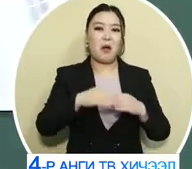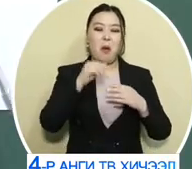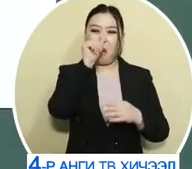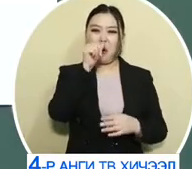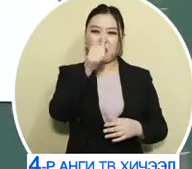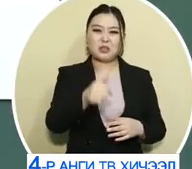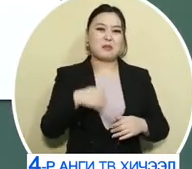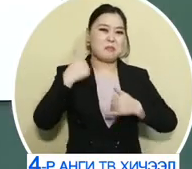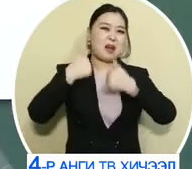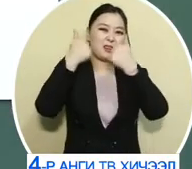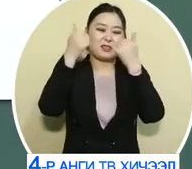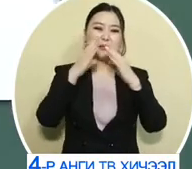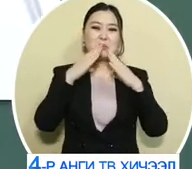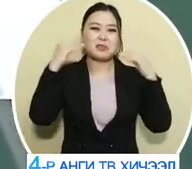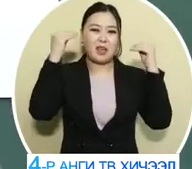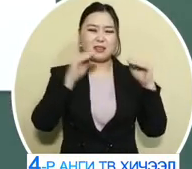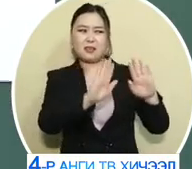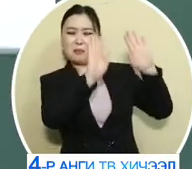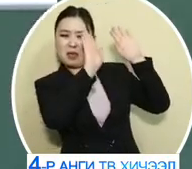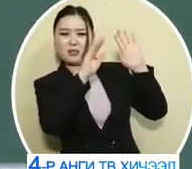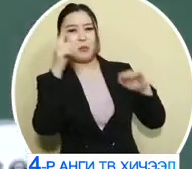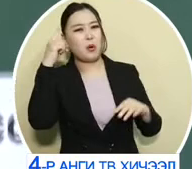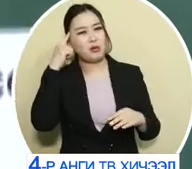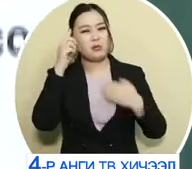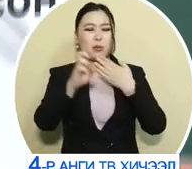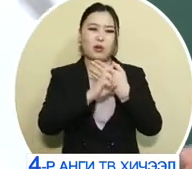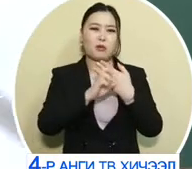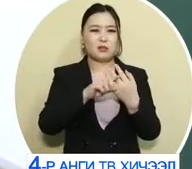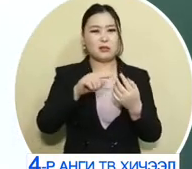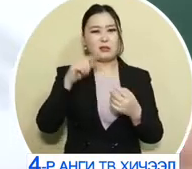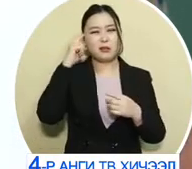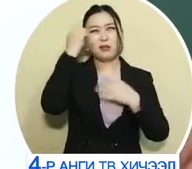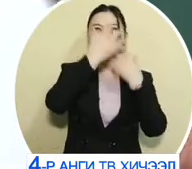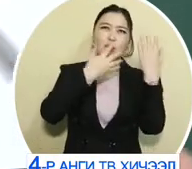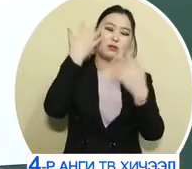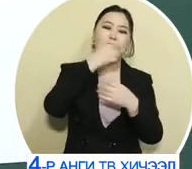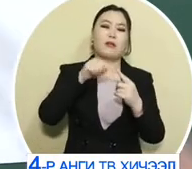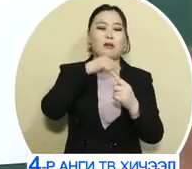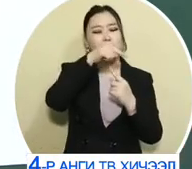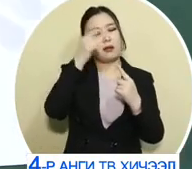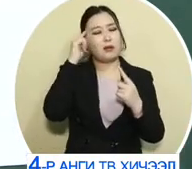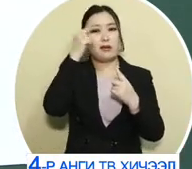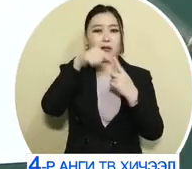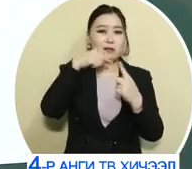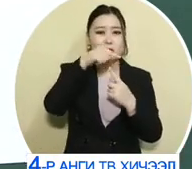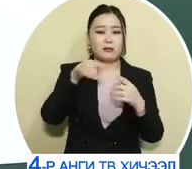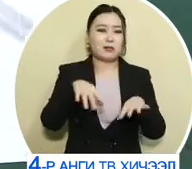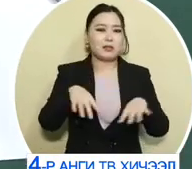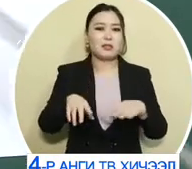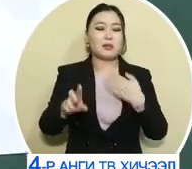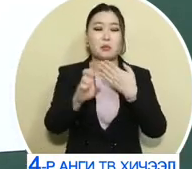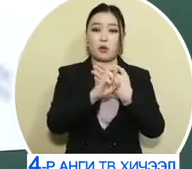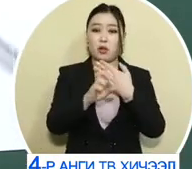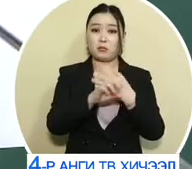тоосон, баярлсан, имээсэн, бодсон, эргэцүүлсэн, эргэлдсэн, сандарсан,